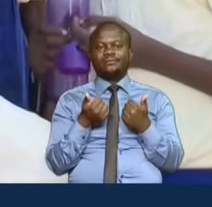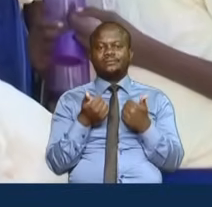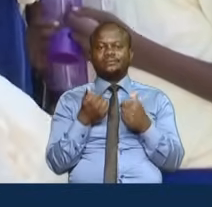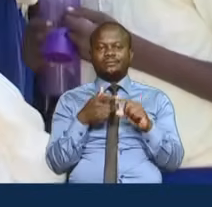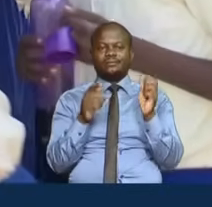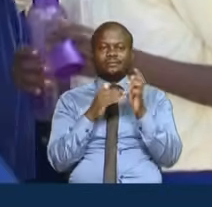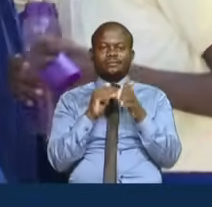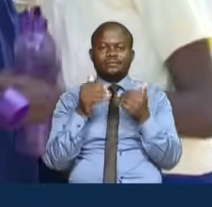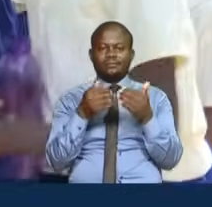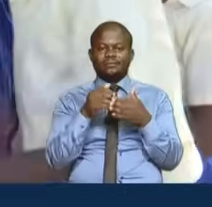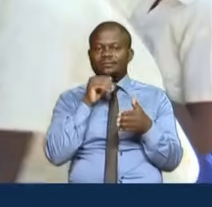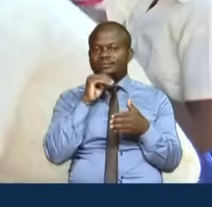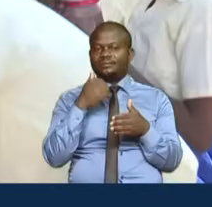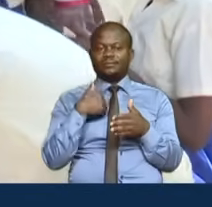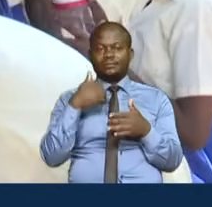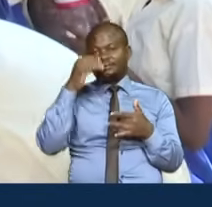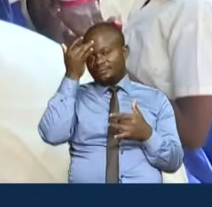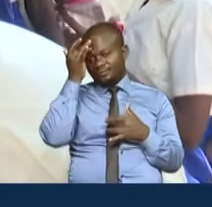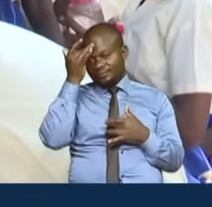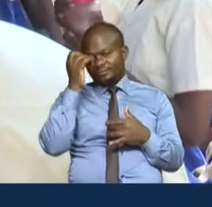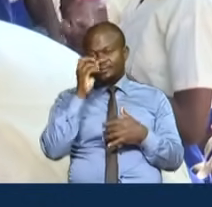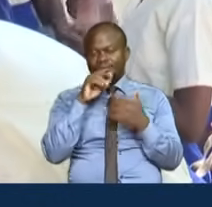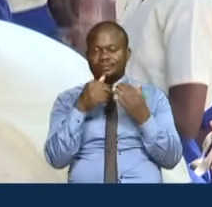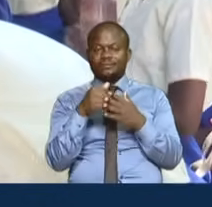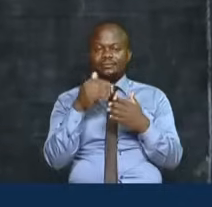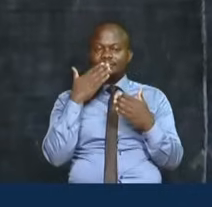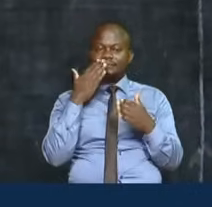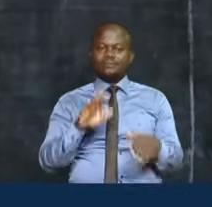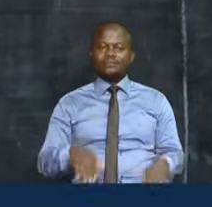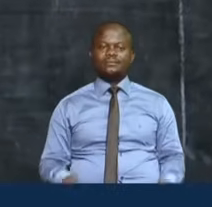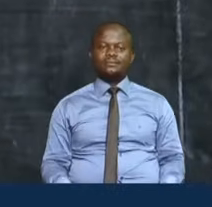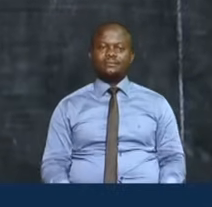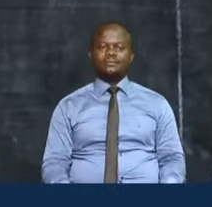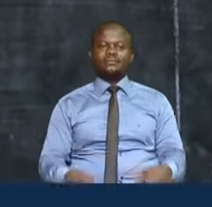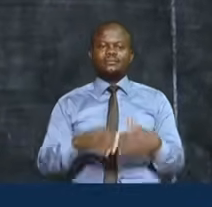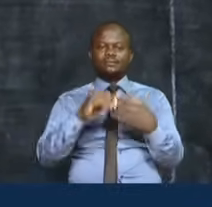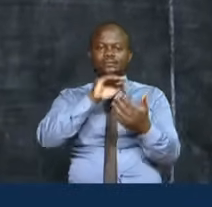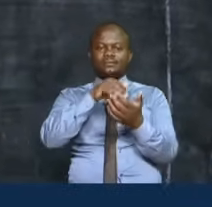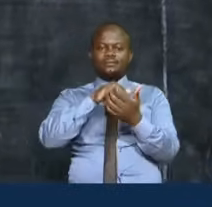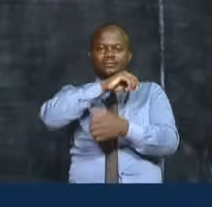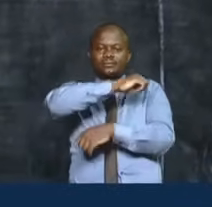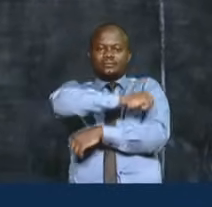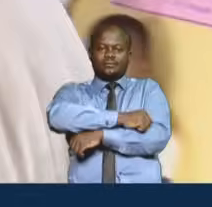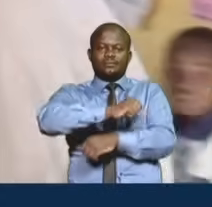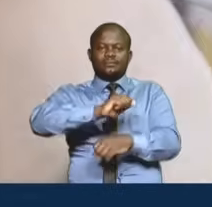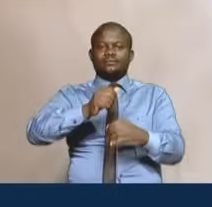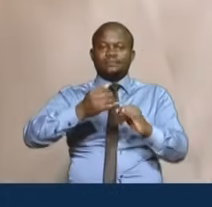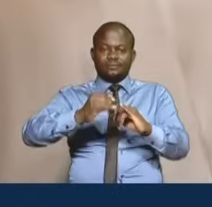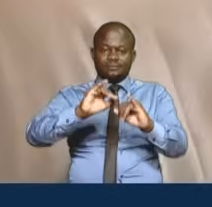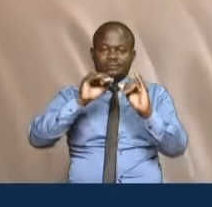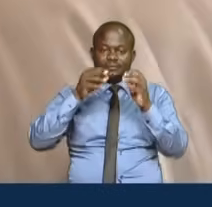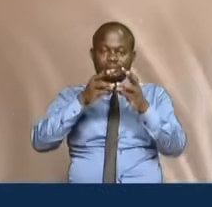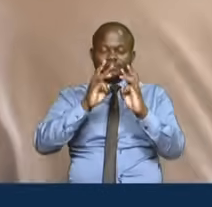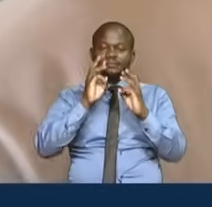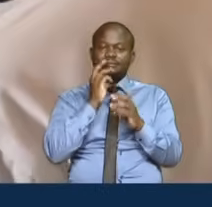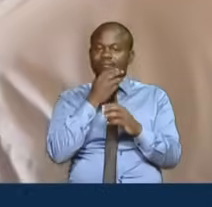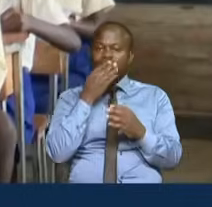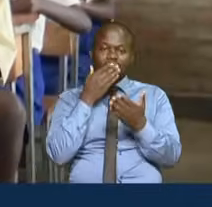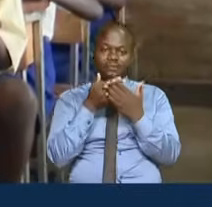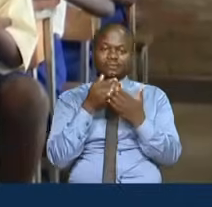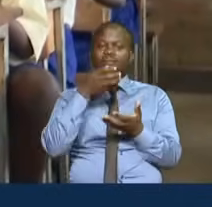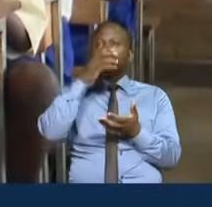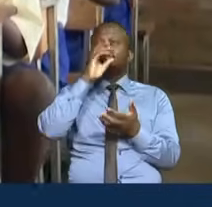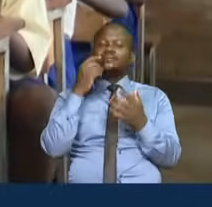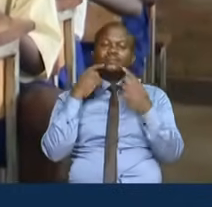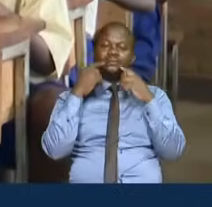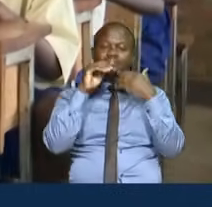nubwo tukigira uburwayi cyangwa tumererwe nabi. Abayobozi b'ibigo by'amashuri byashyize mu bigo uburyo bw'amazi meza yo kunywa